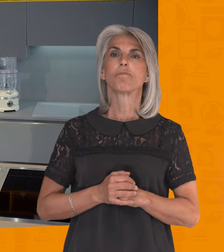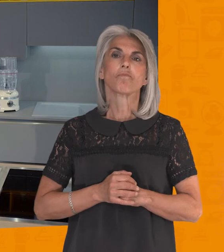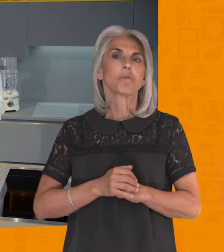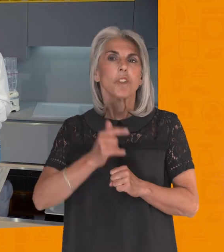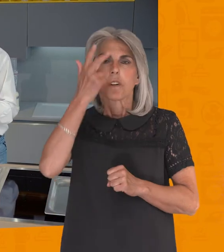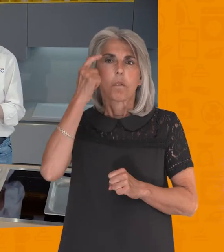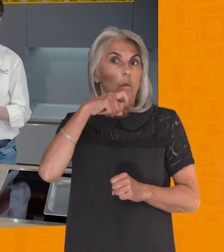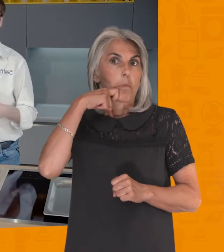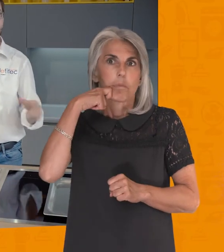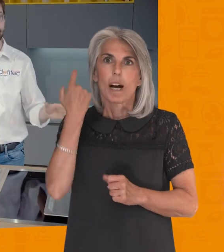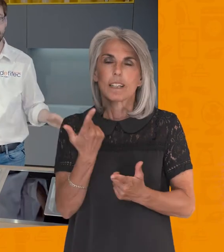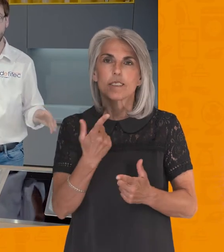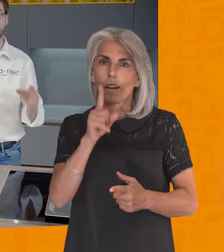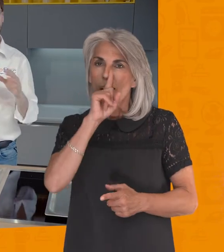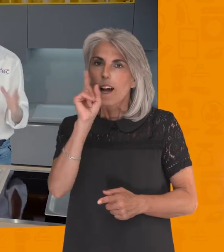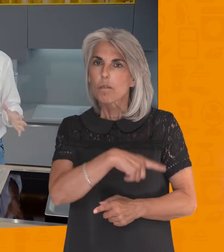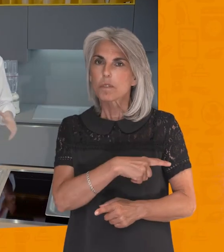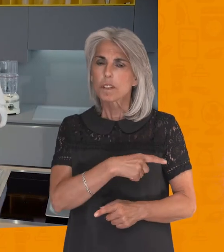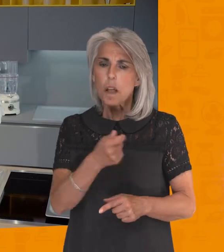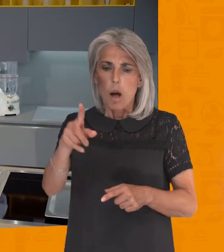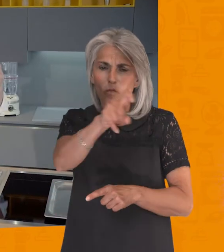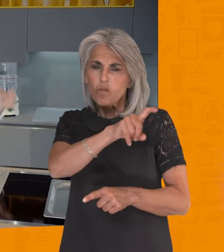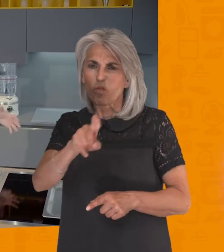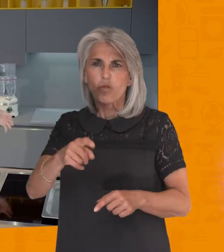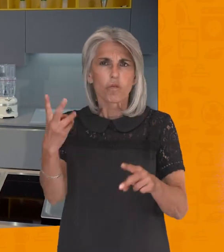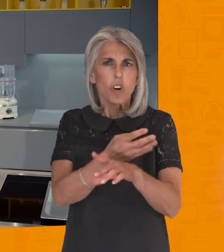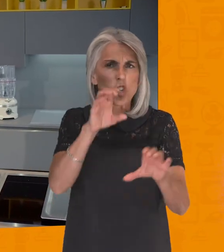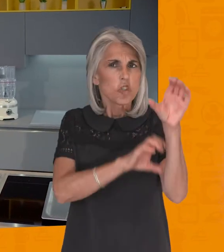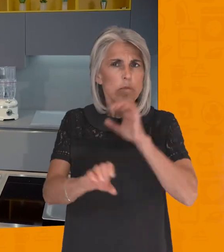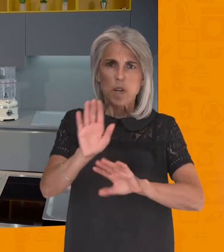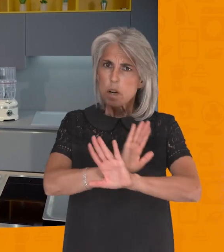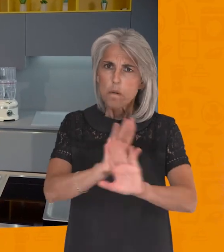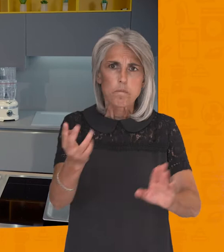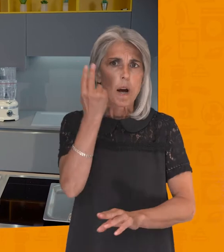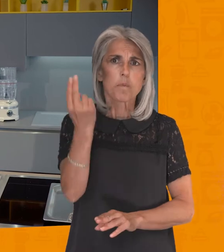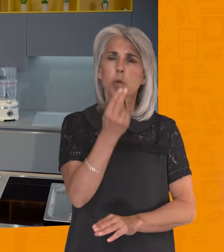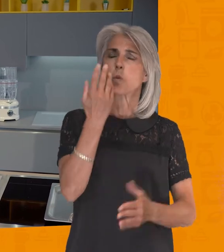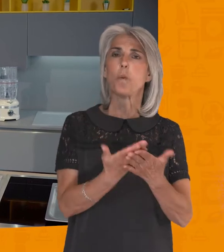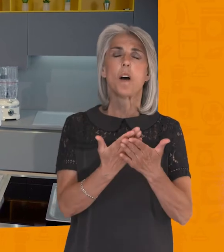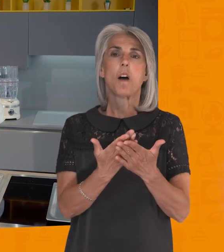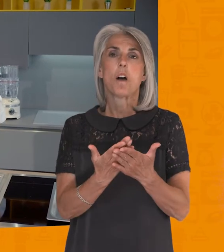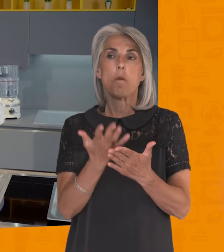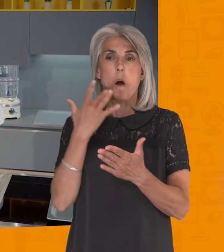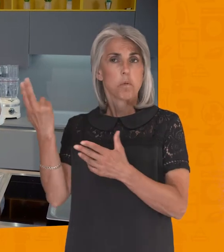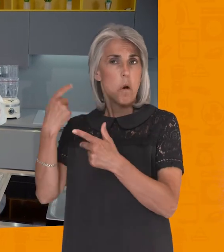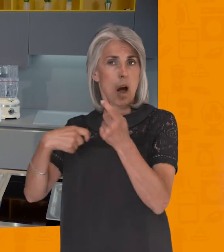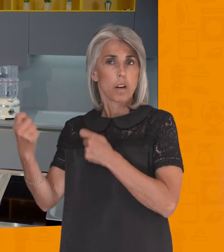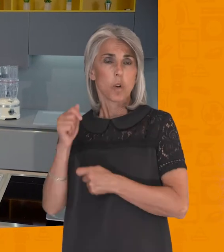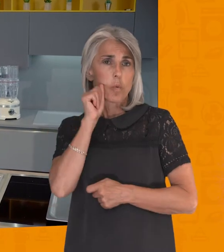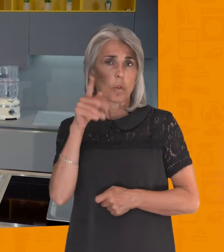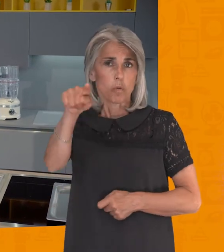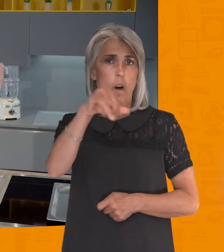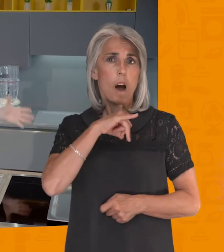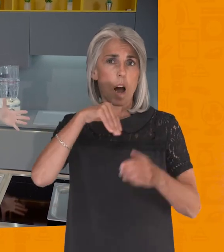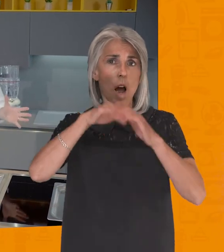possible. Alors, ça doit être une technique pas chère, rapide, pas de produits nocifs, pas de produits chimiques, pas de produits non plus achetés, un produit que vous